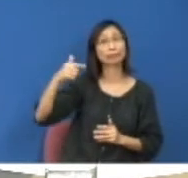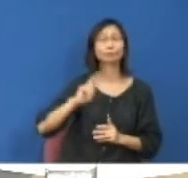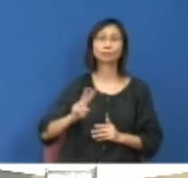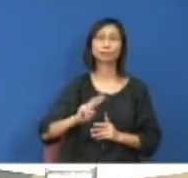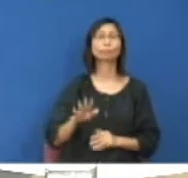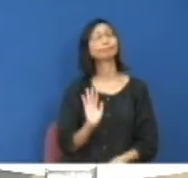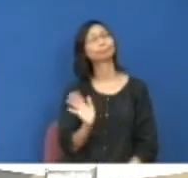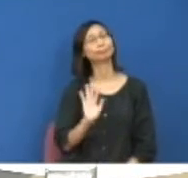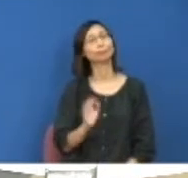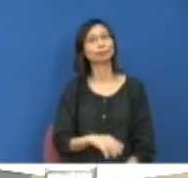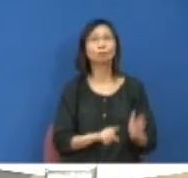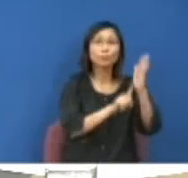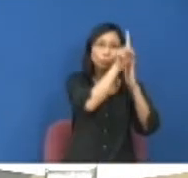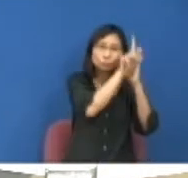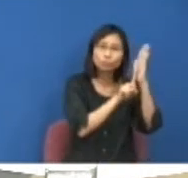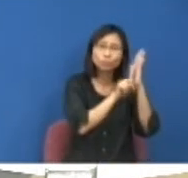你不能夠話